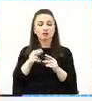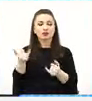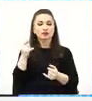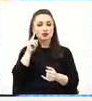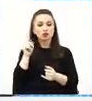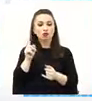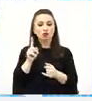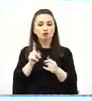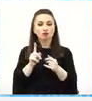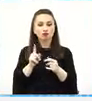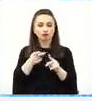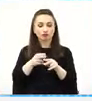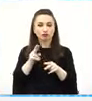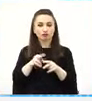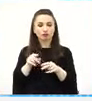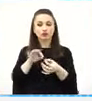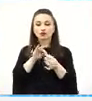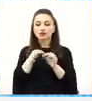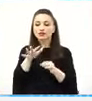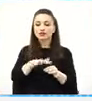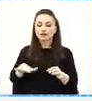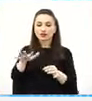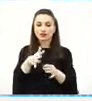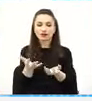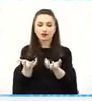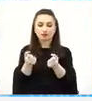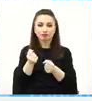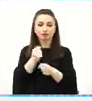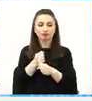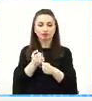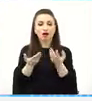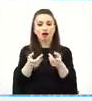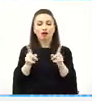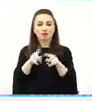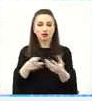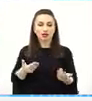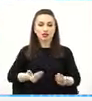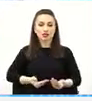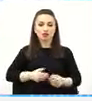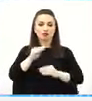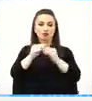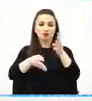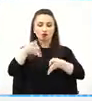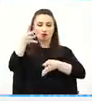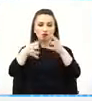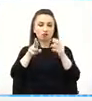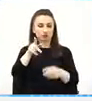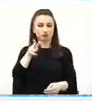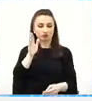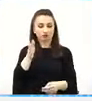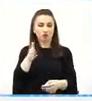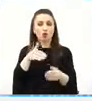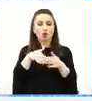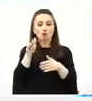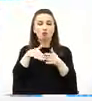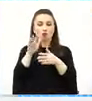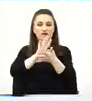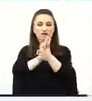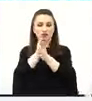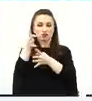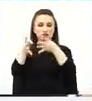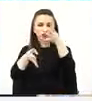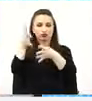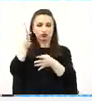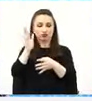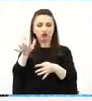იმისთვის, რომ წამოგვეღო ეს კონკრეტული სივრცე, ალბათ აქაც საცხოვრებელი კორპუსი ჩაიდგმებოდა და კიდე უფრო